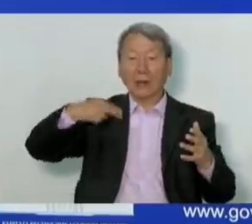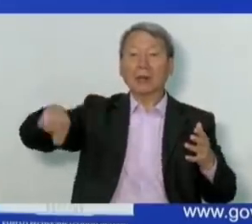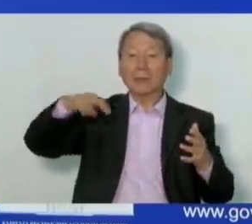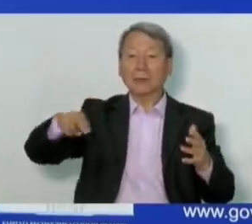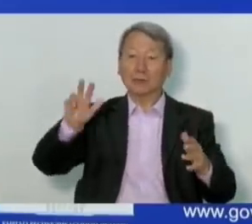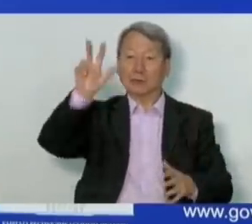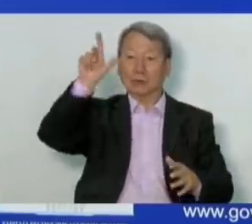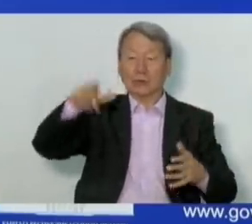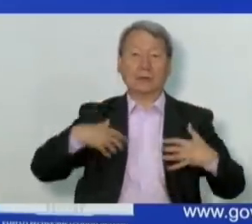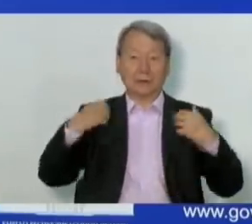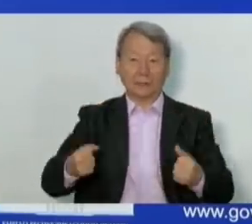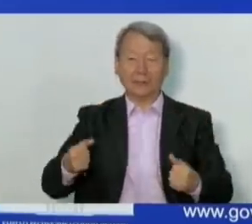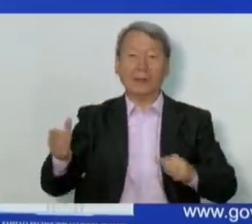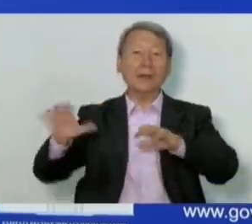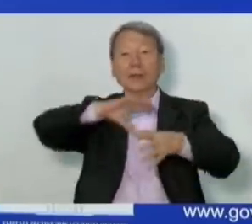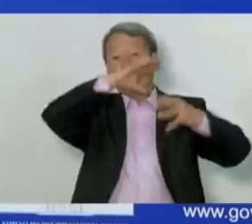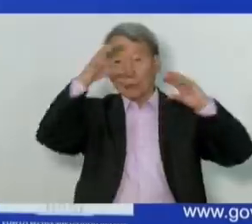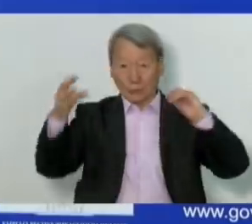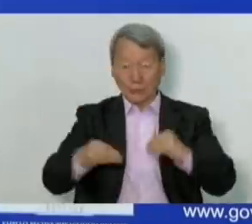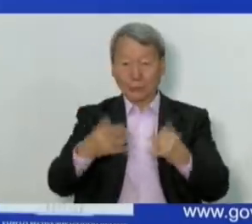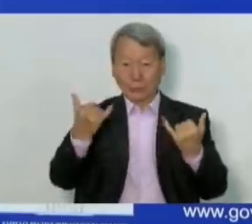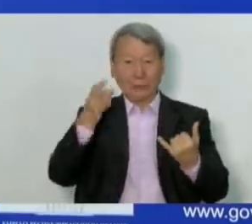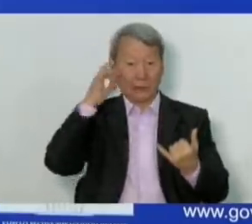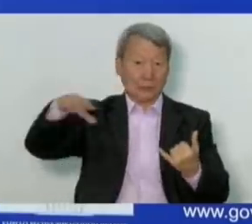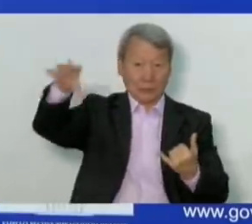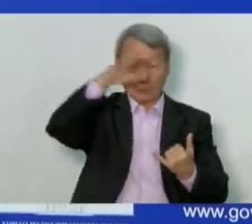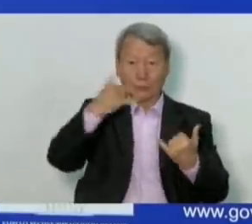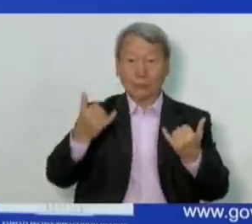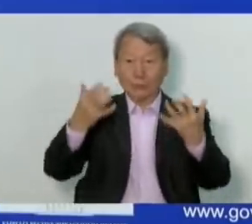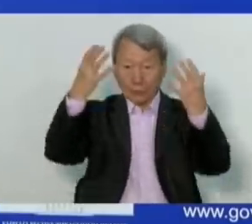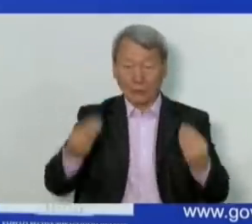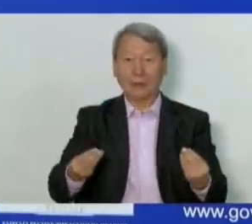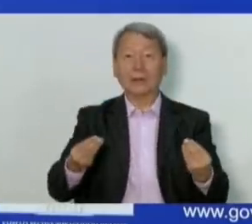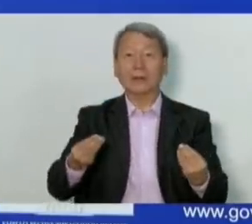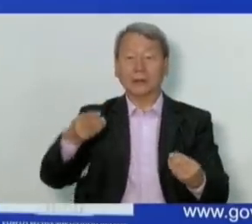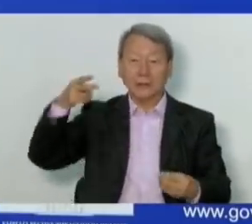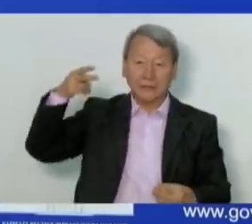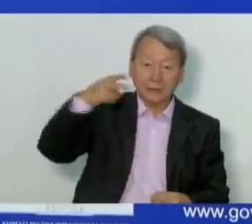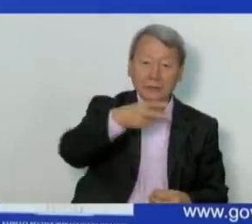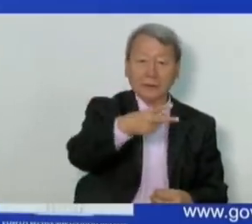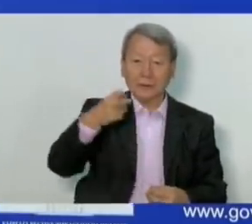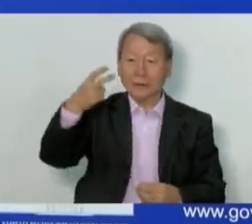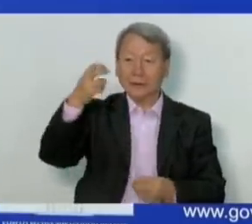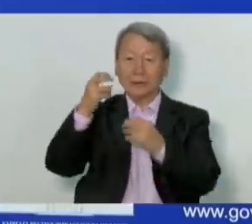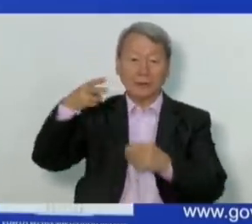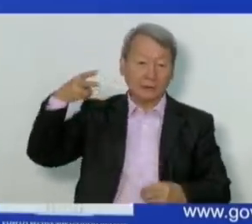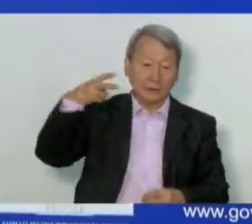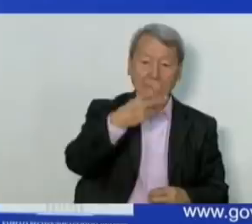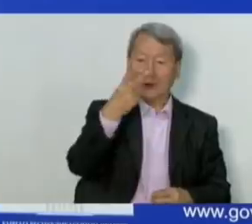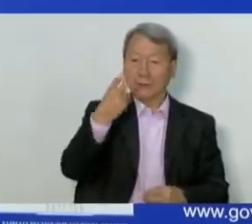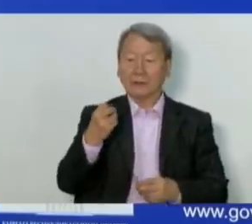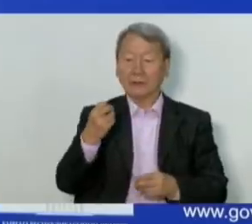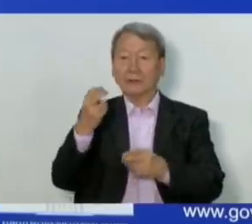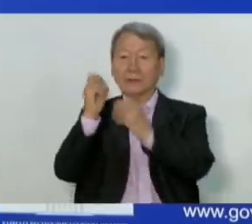обласынан 3 бейтап. Жалпысынан республика бойынша, бүгінгі күнгі 2212 бейтап